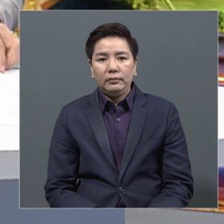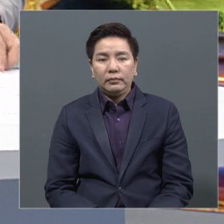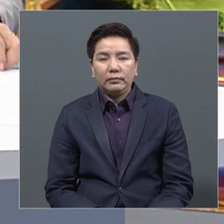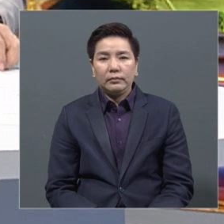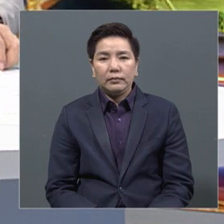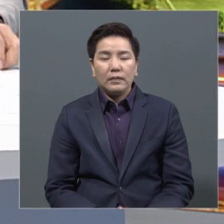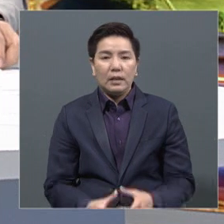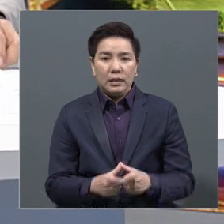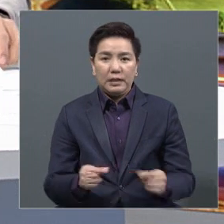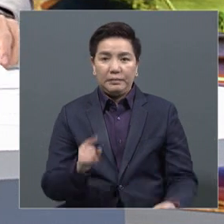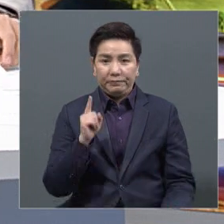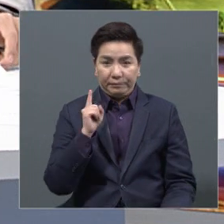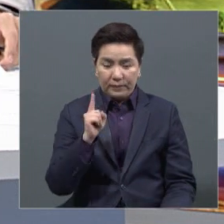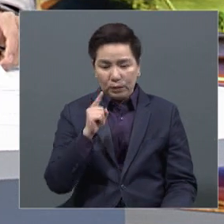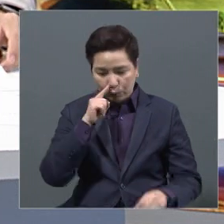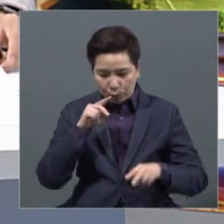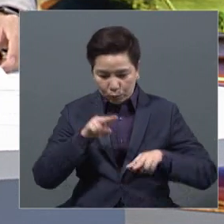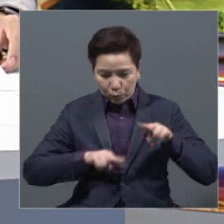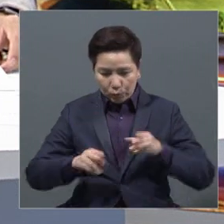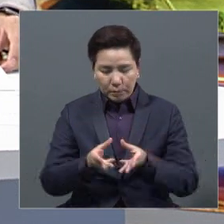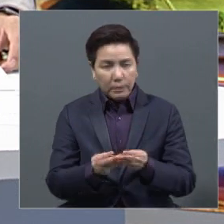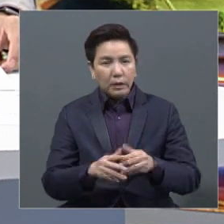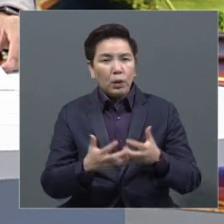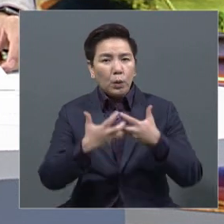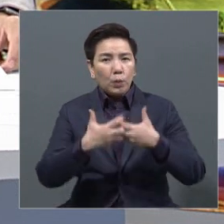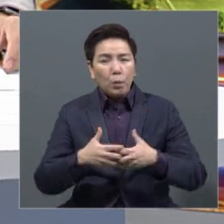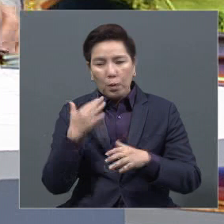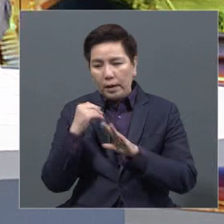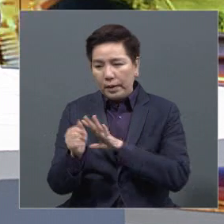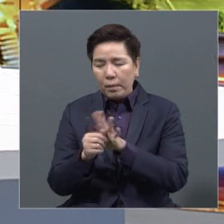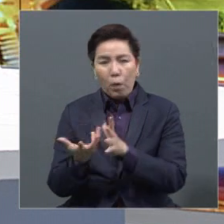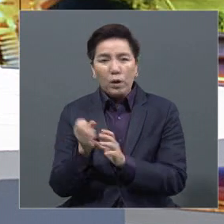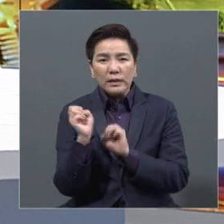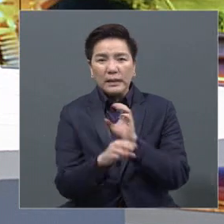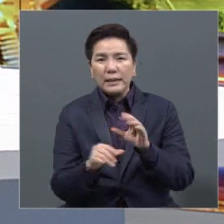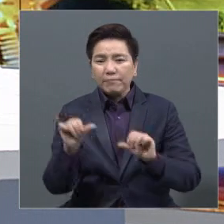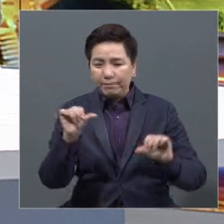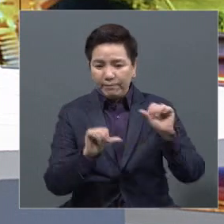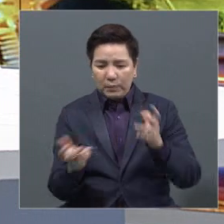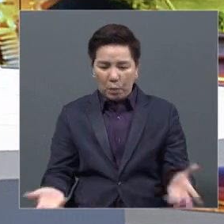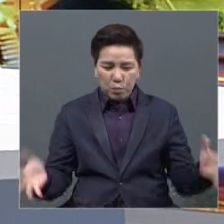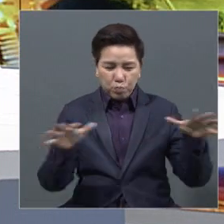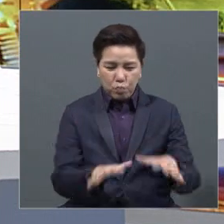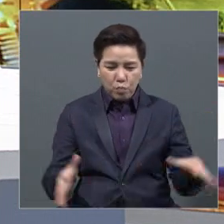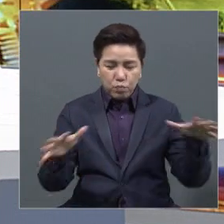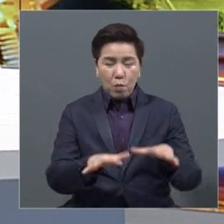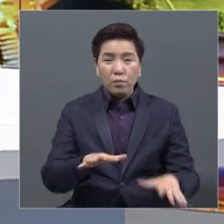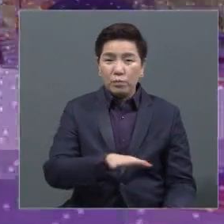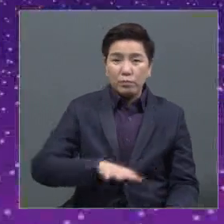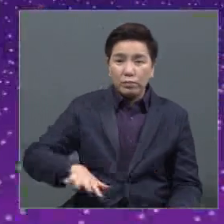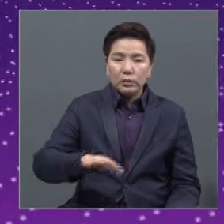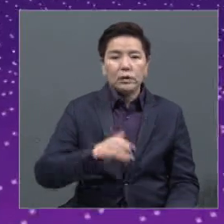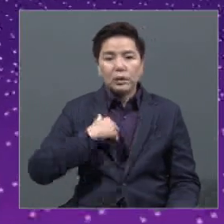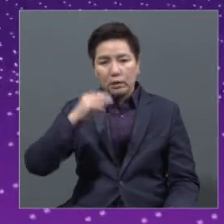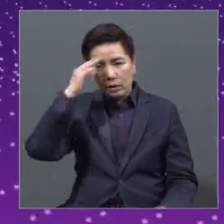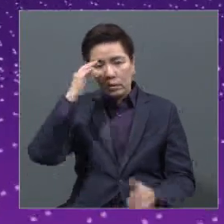อีกหนึ่งความคืบหน้าเรื่องของการตรวจสอบพื้นที่โรงงานที่ลักลอบกำจัดสารเคมีฝังสารเคมีนะคะวันนี้ผู้ช่วยผู้